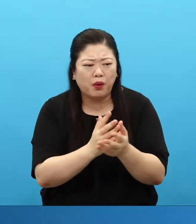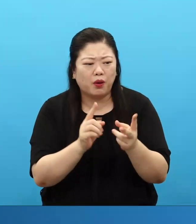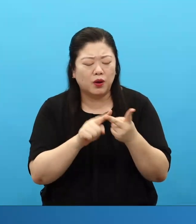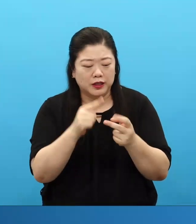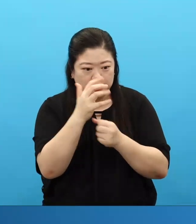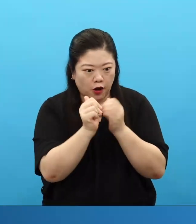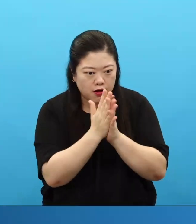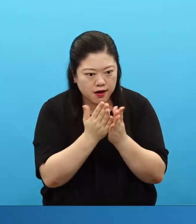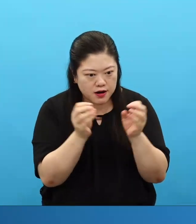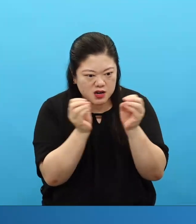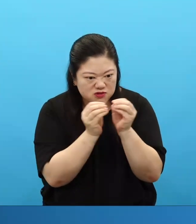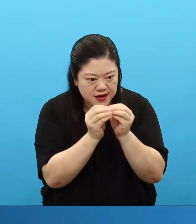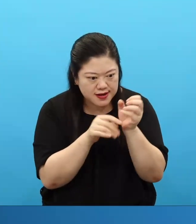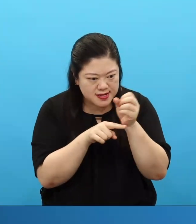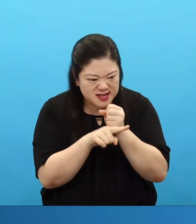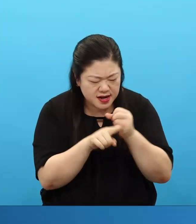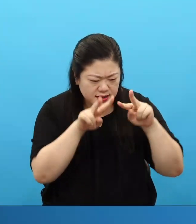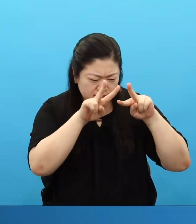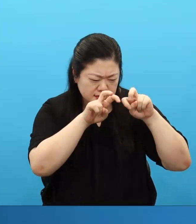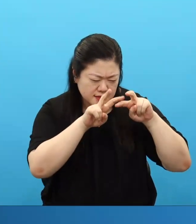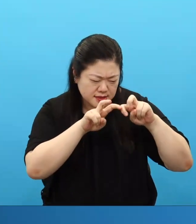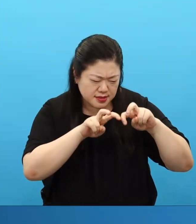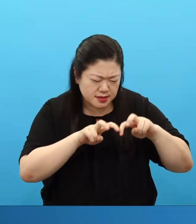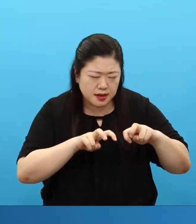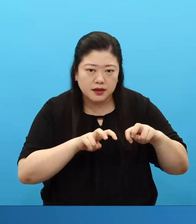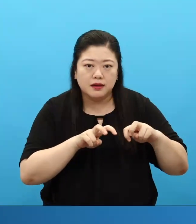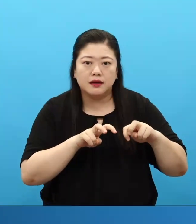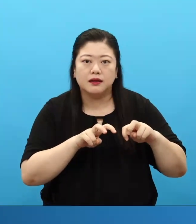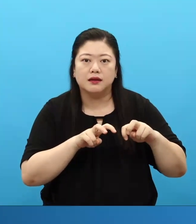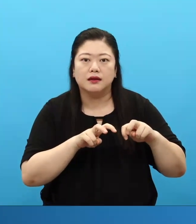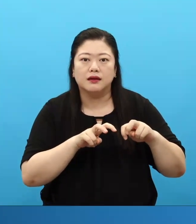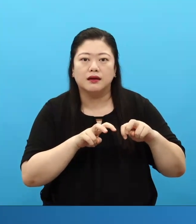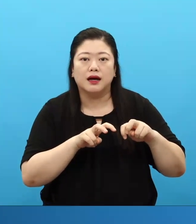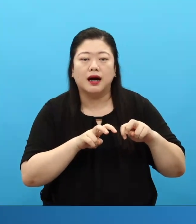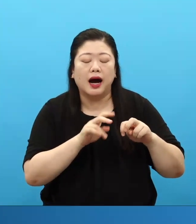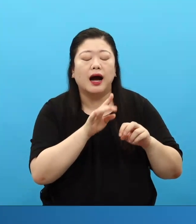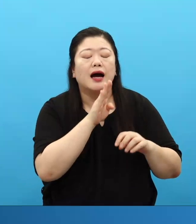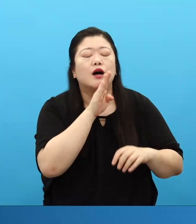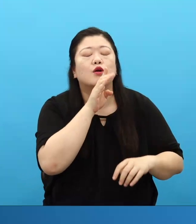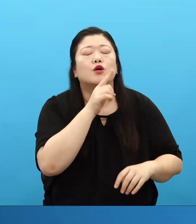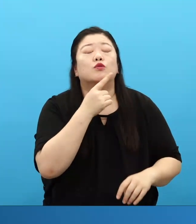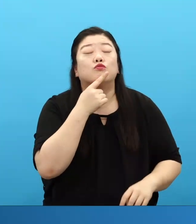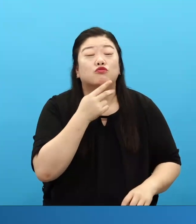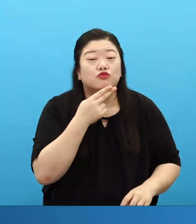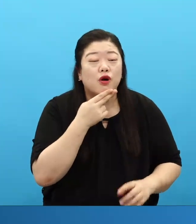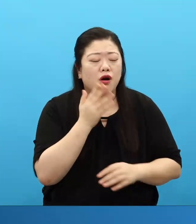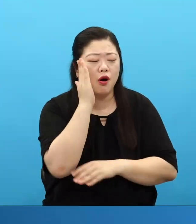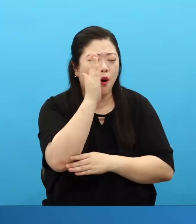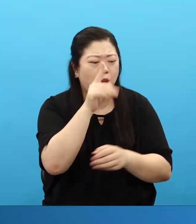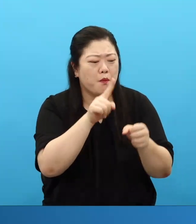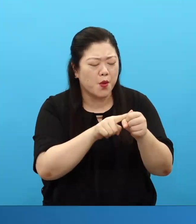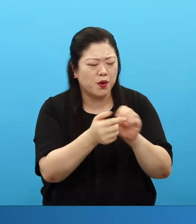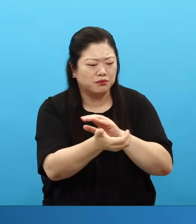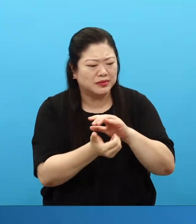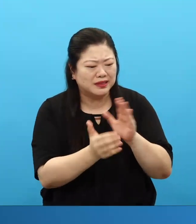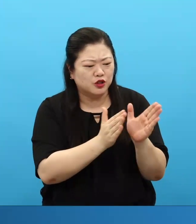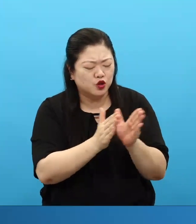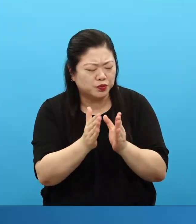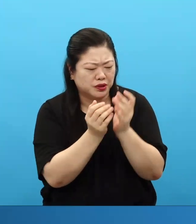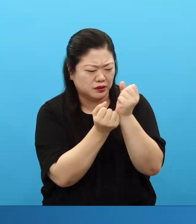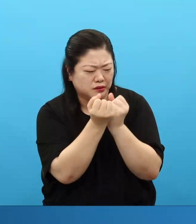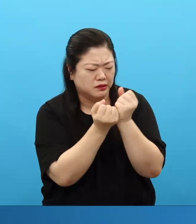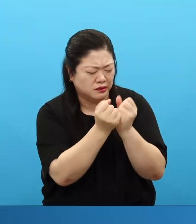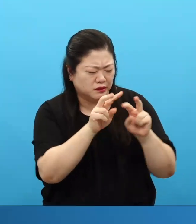meaning here? 깊은 뜻 찾으면 좋겠지만 하나님이 그거 원하십니까? Then yes, it'd be good to find a deeper 진짜로. thought, but is that what God really